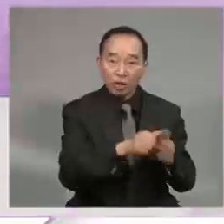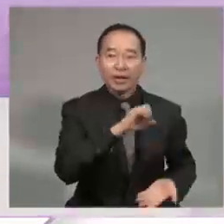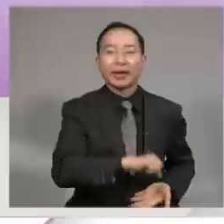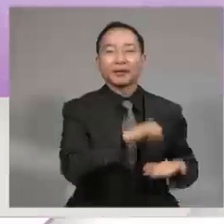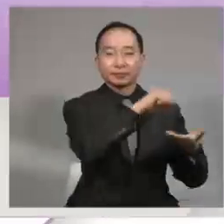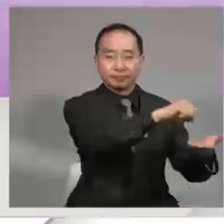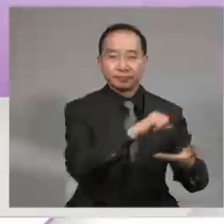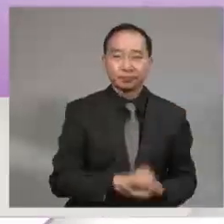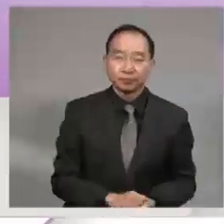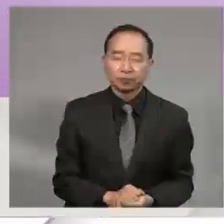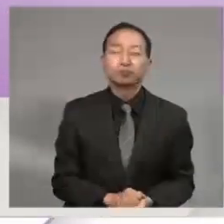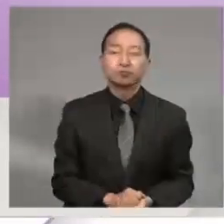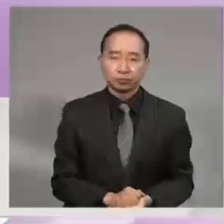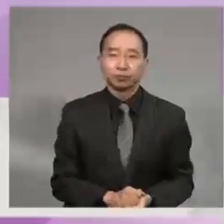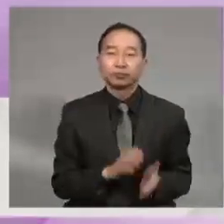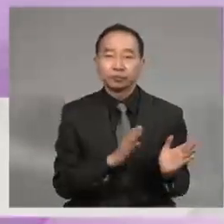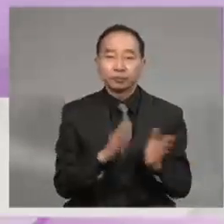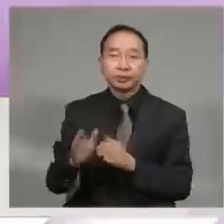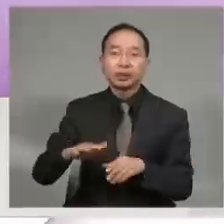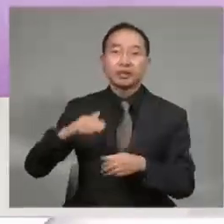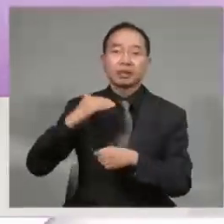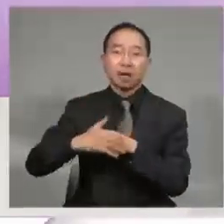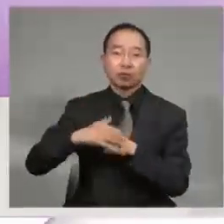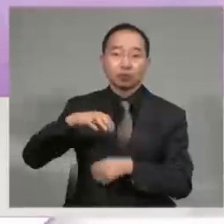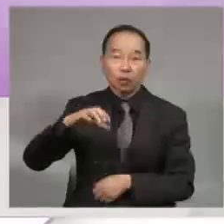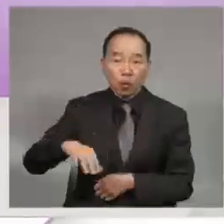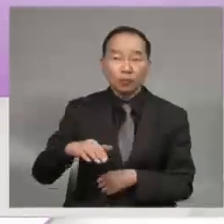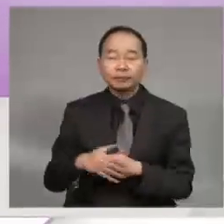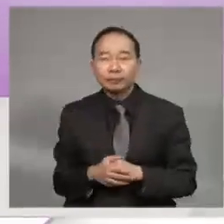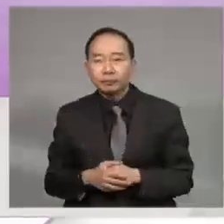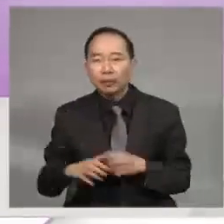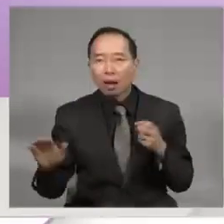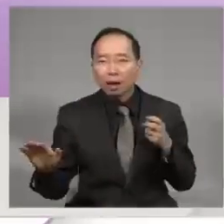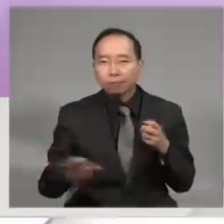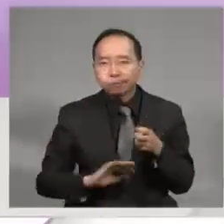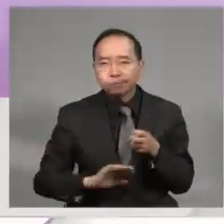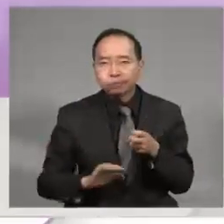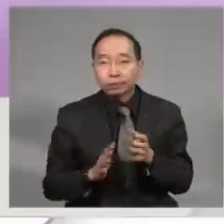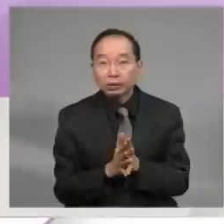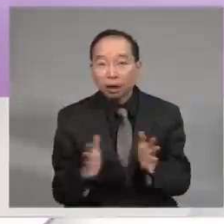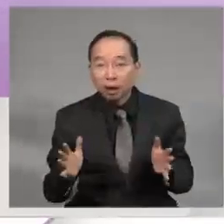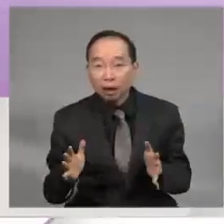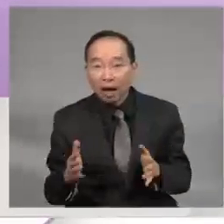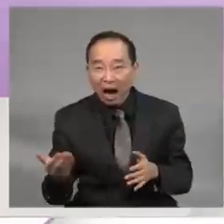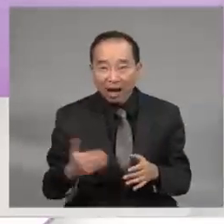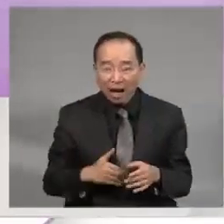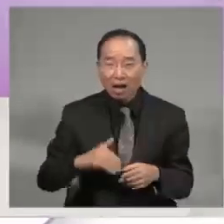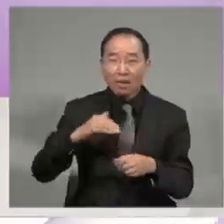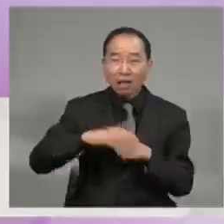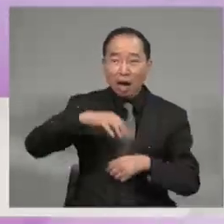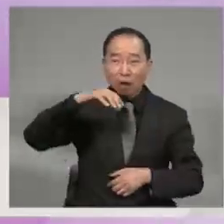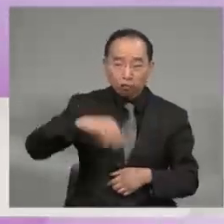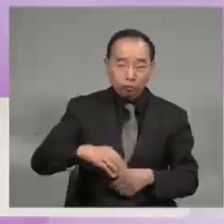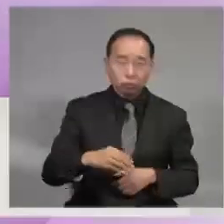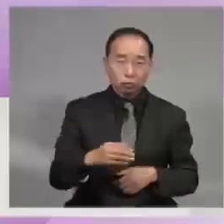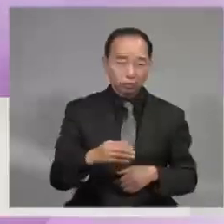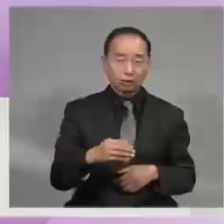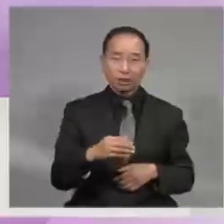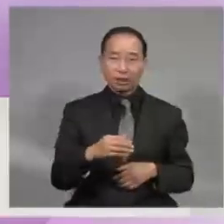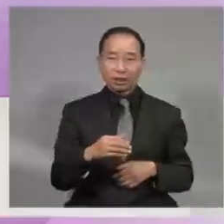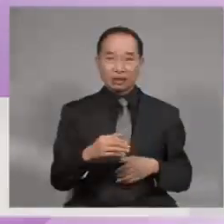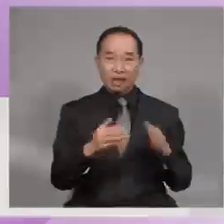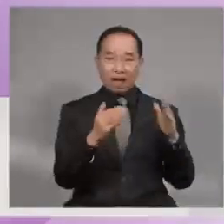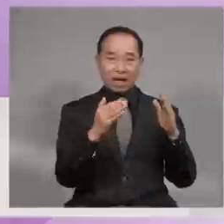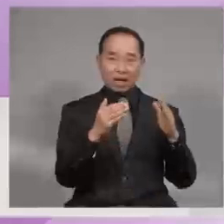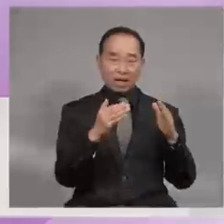자, 이제는 또 대구의 상황인데요. 이제 차량이 이동을 하네요. 예, 대구는 아까 관내, 관외 저 차량에 다 실어서